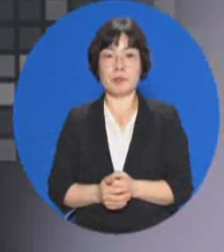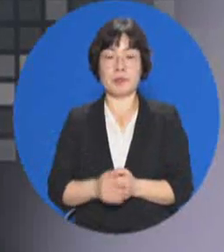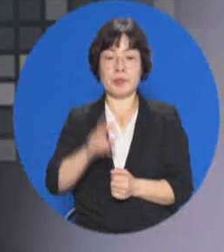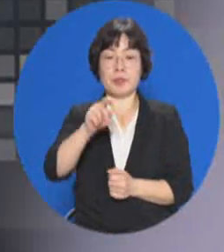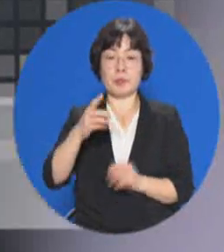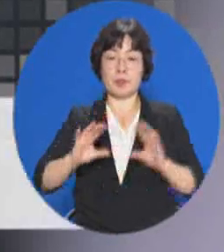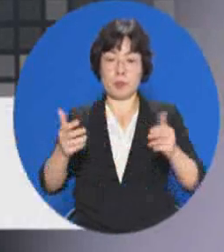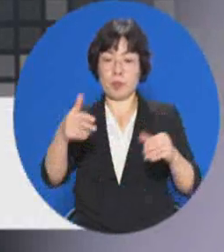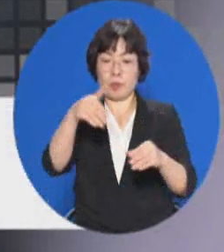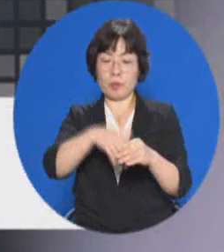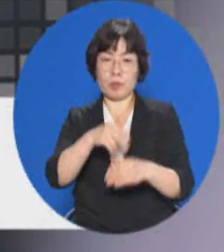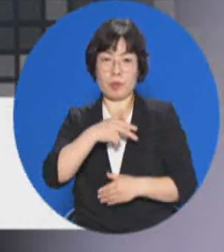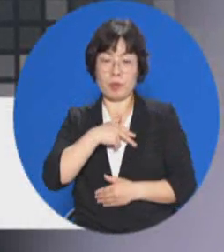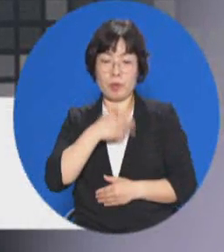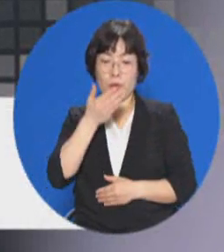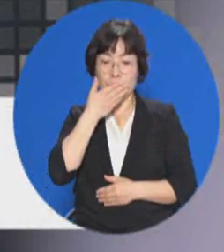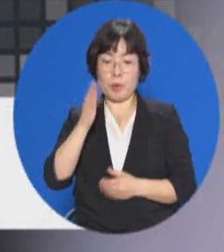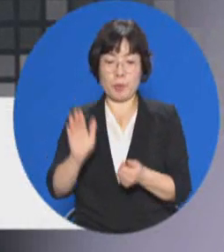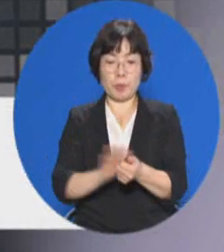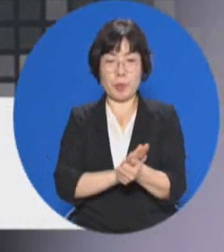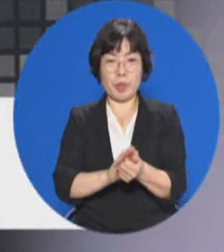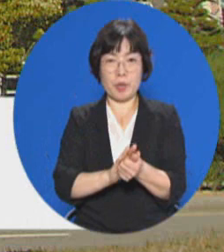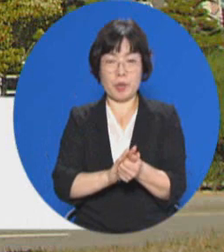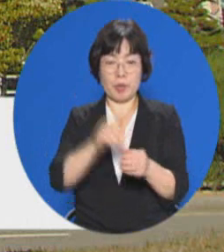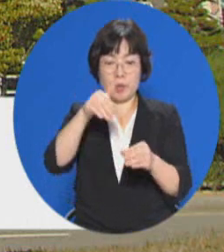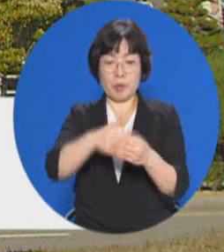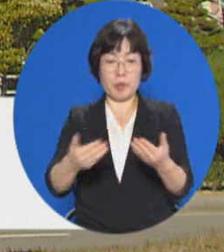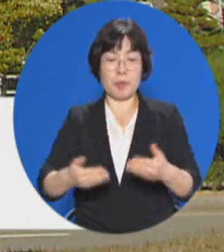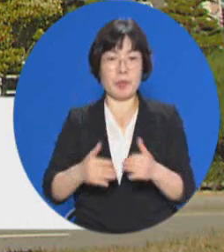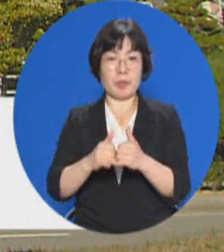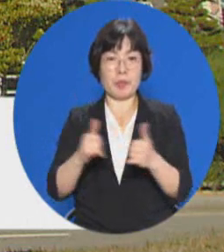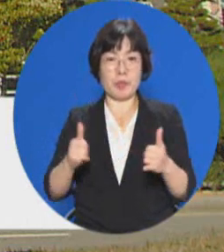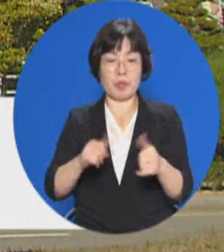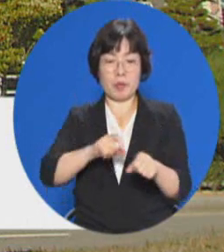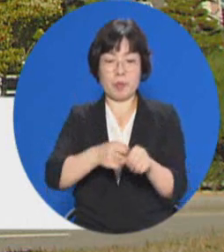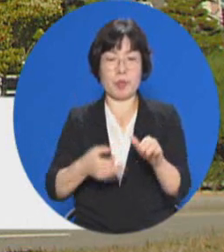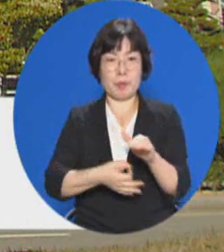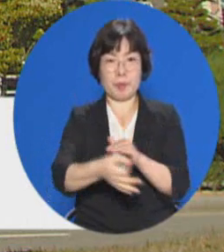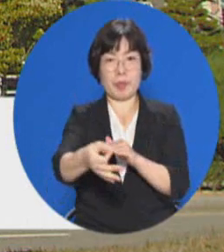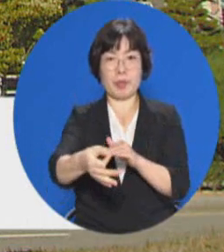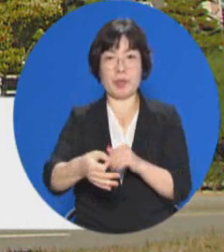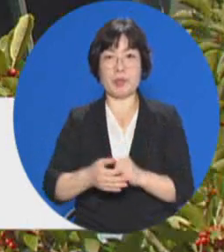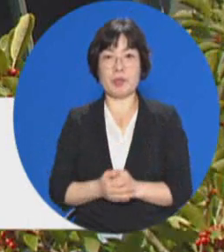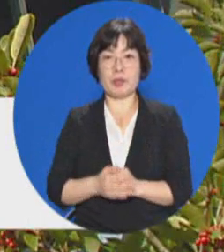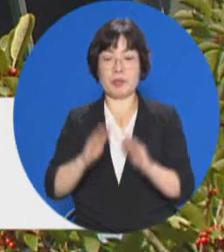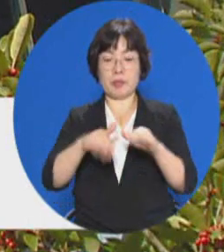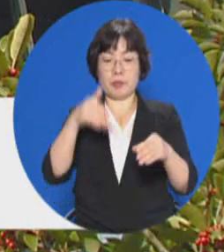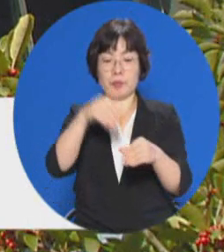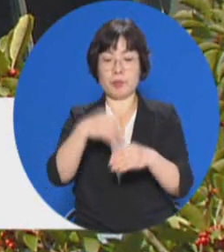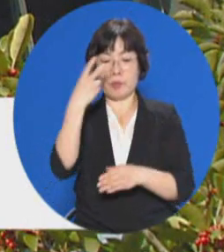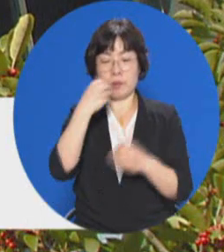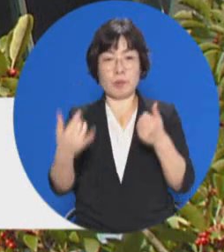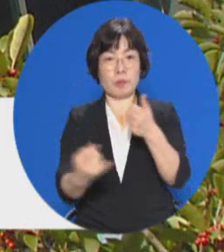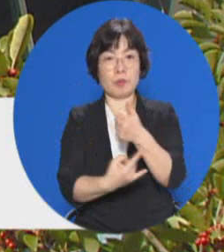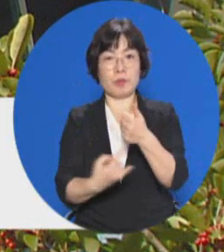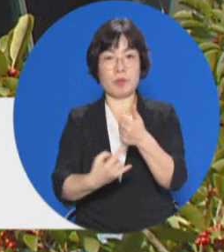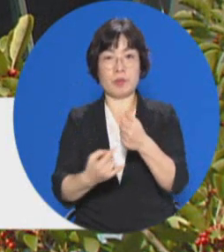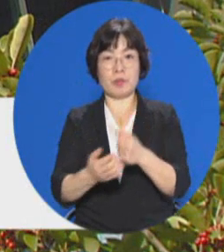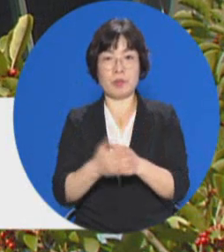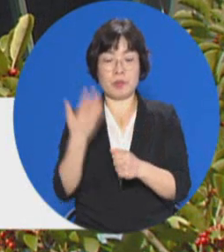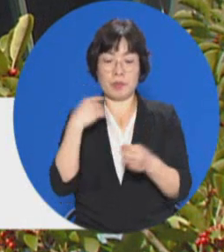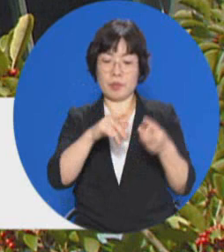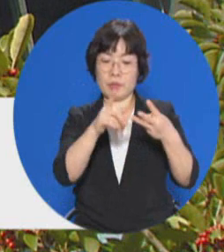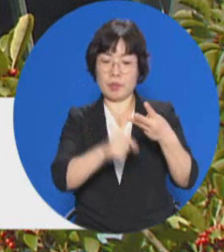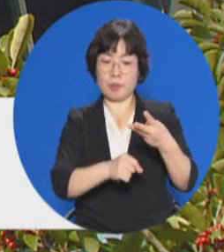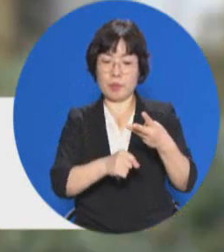21대 국회의원 선거에서 음식물을 제공받은 유권자들에게 과태료가 부과됐습니다. 전남선거관리위원회는 지난